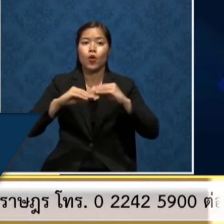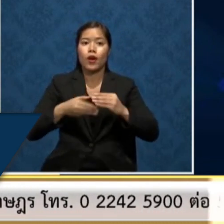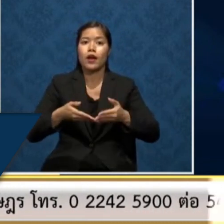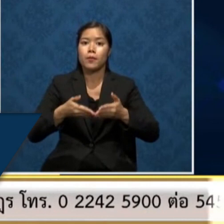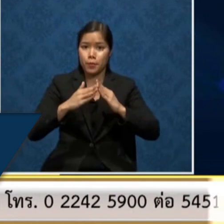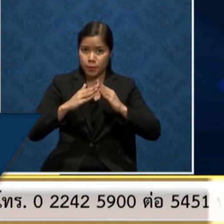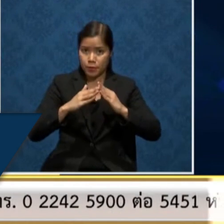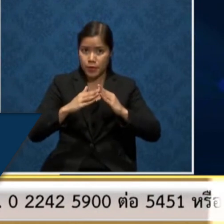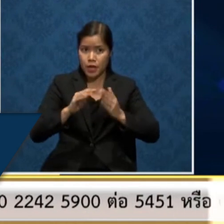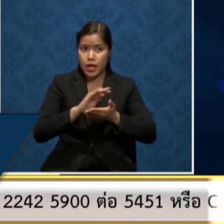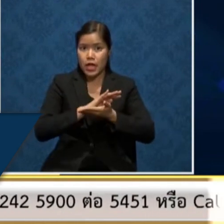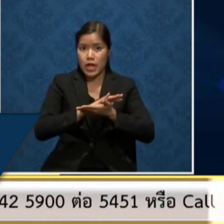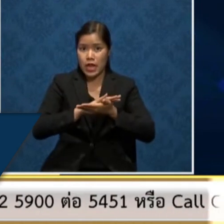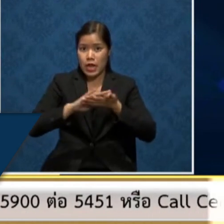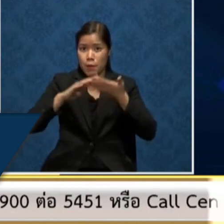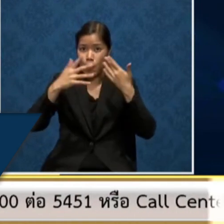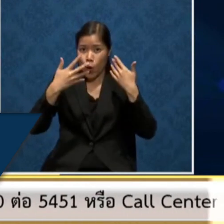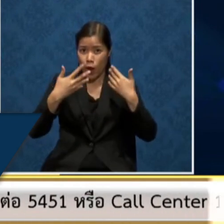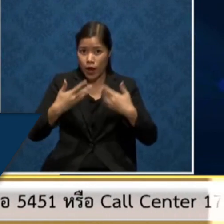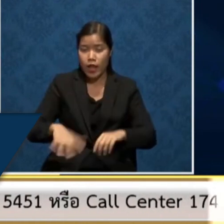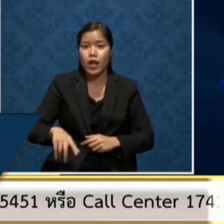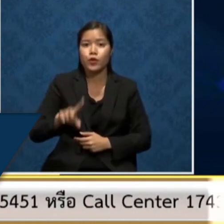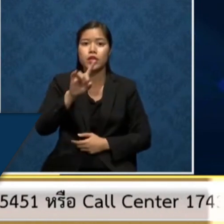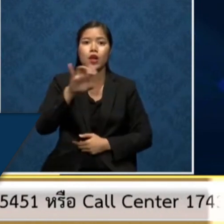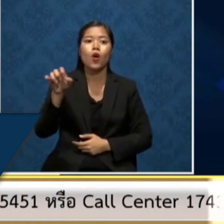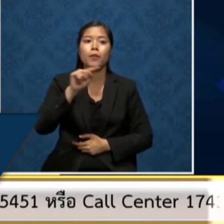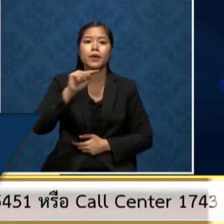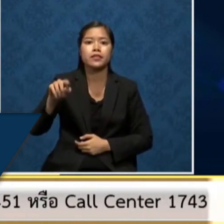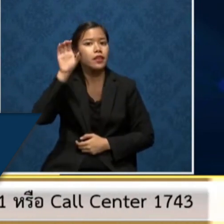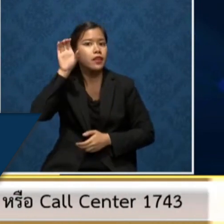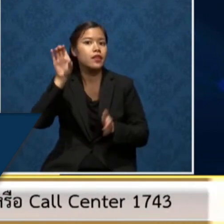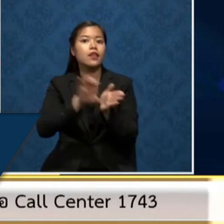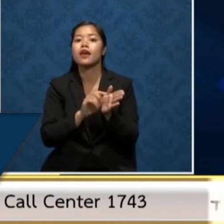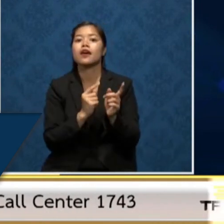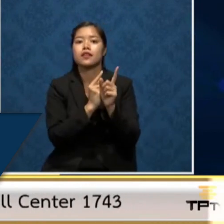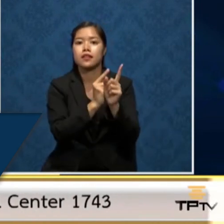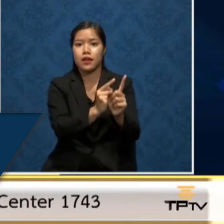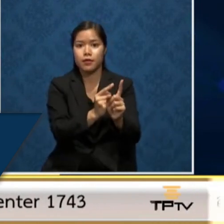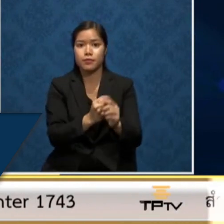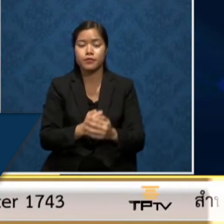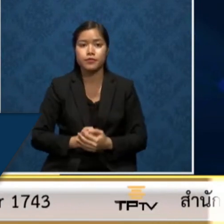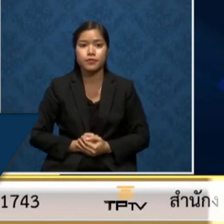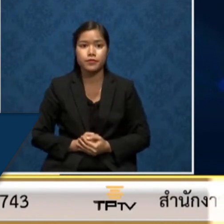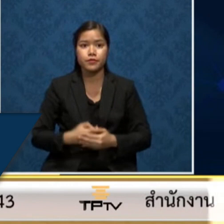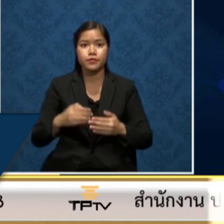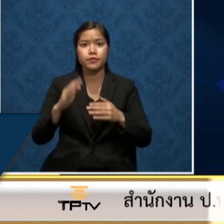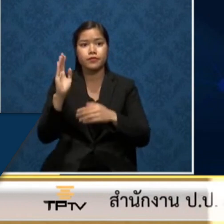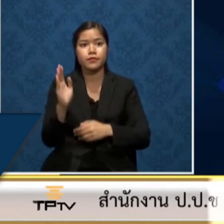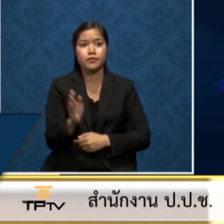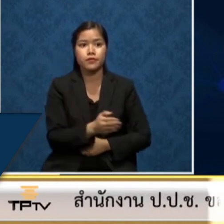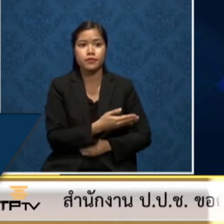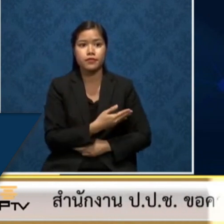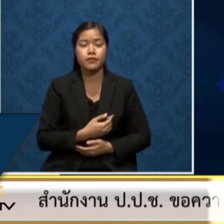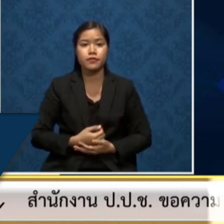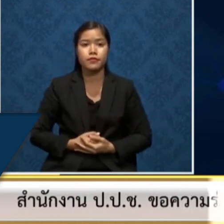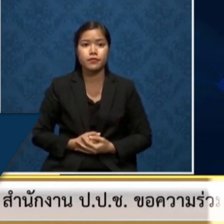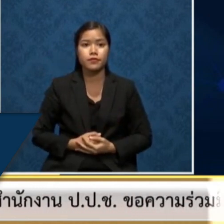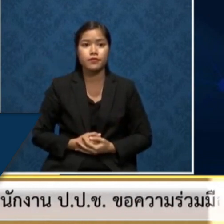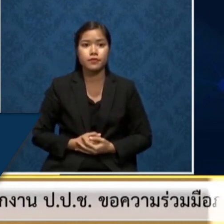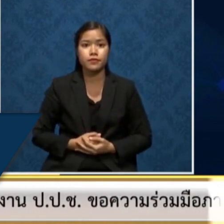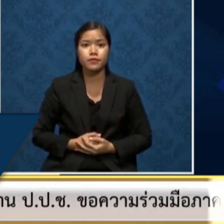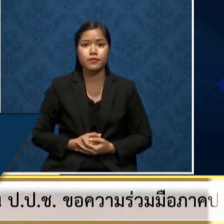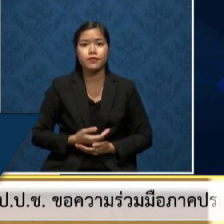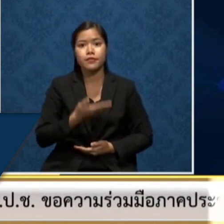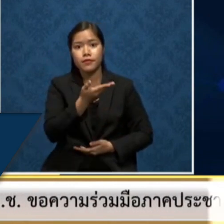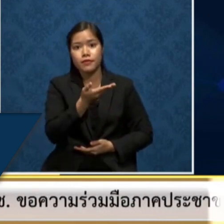สร้างแล้วเสร็จแล้ว 100%ตามรูปภาพนะครับแล้วท่านประธานครับขอสไลด์หน้าถัดไปครับ